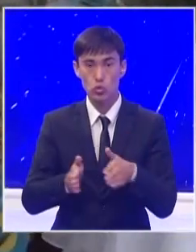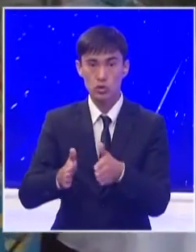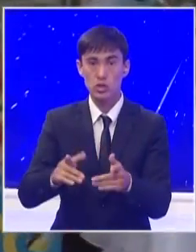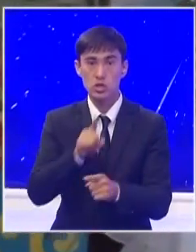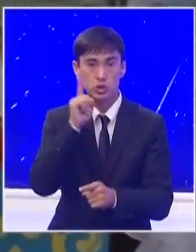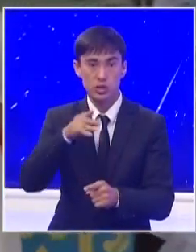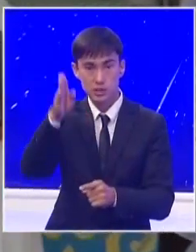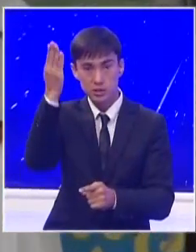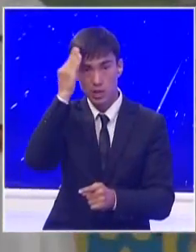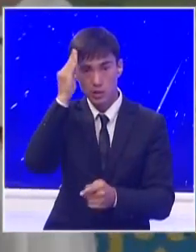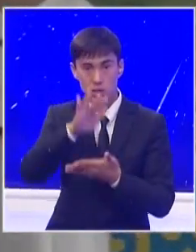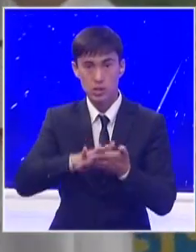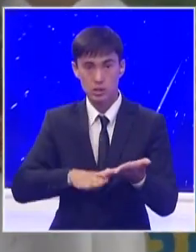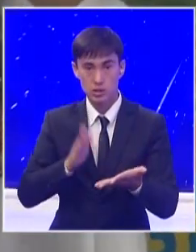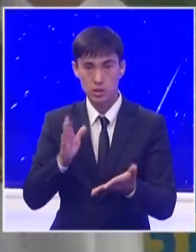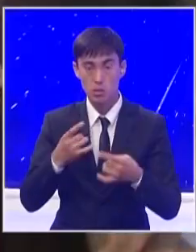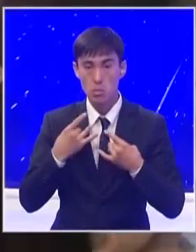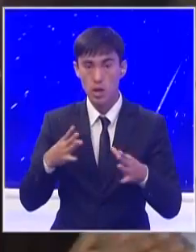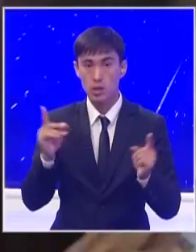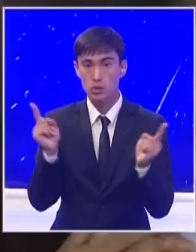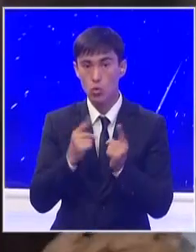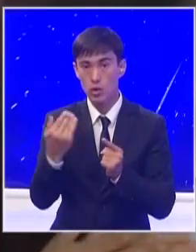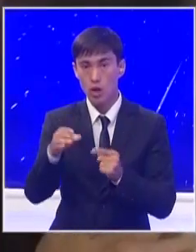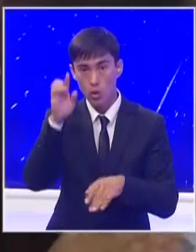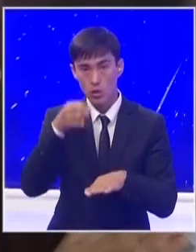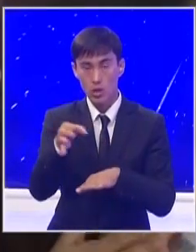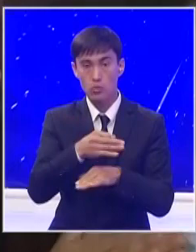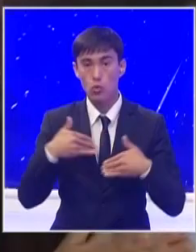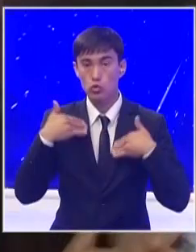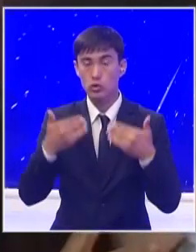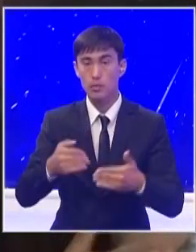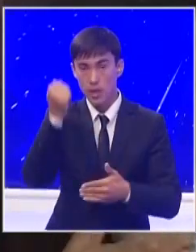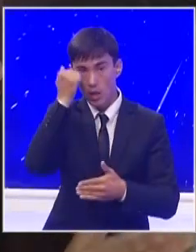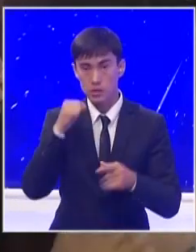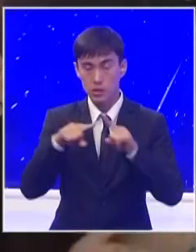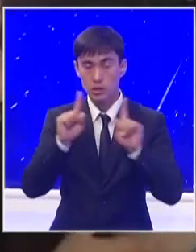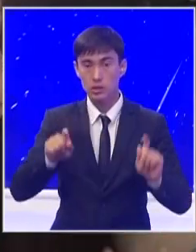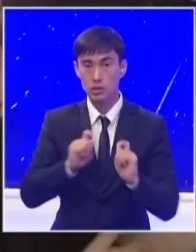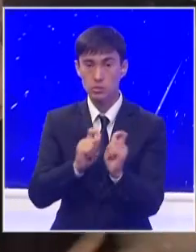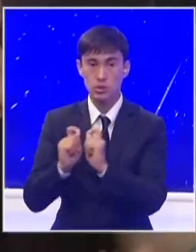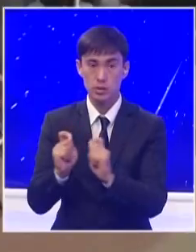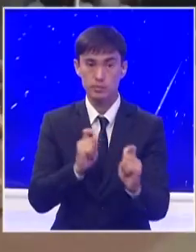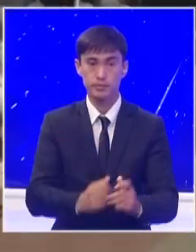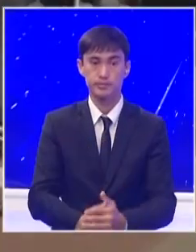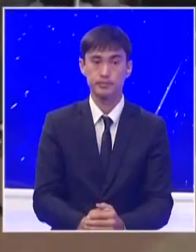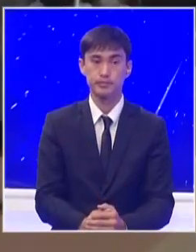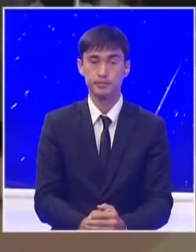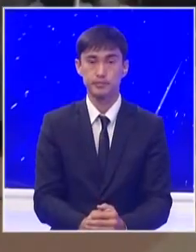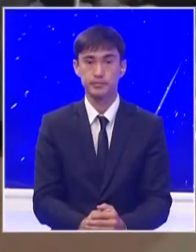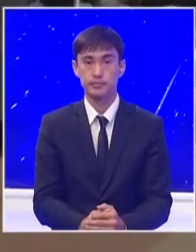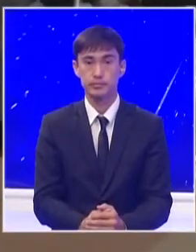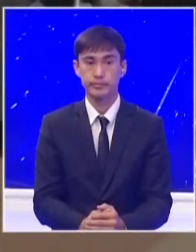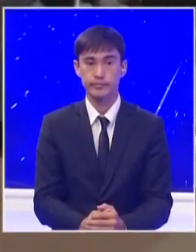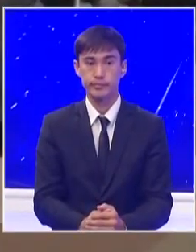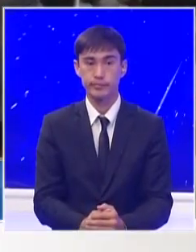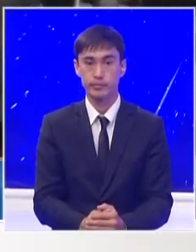таланттар жалғастырып келеді. Мереке қарсаңында оларды аудан әкімі құттықтап, алғыс хаттарын табыстады. Бұл енді